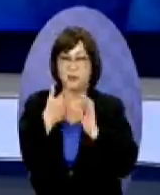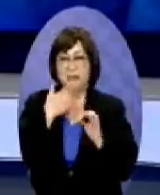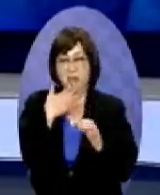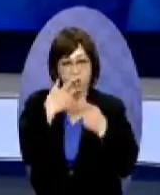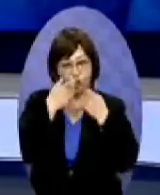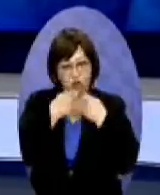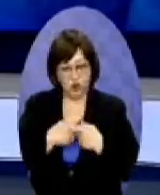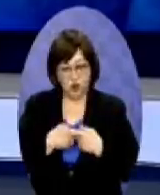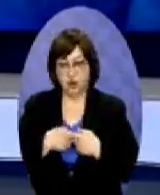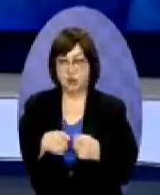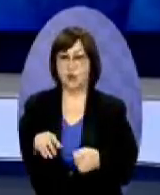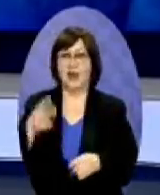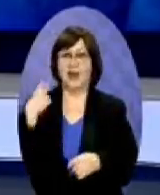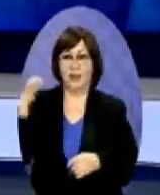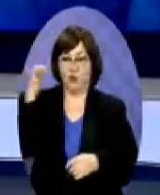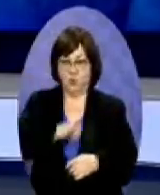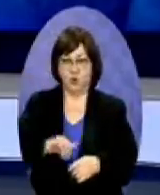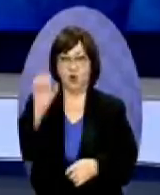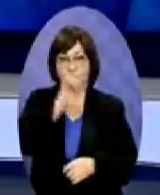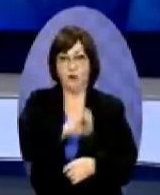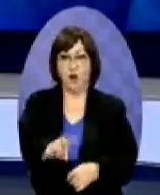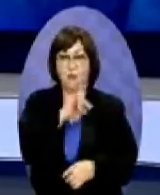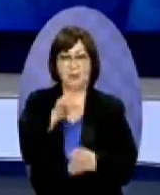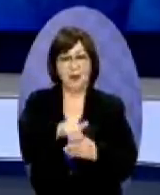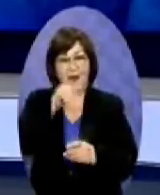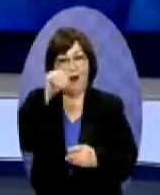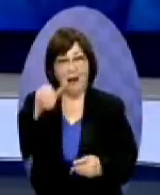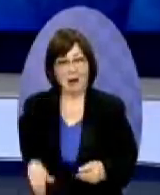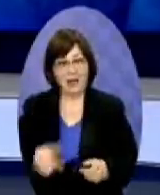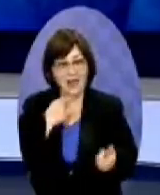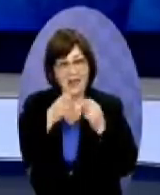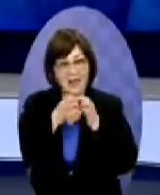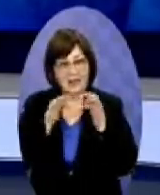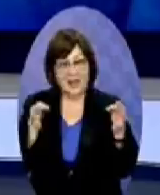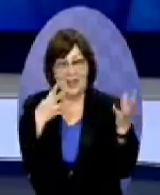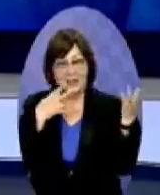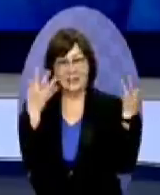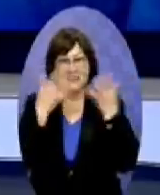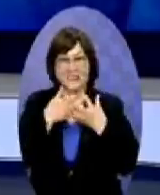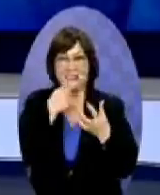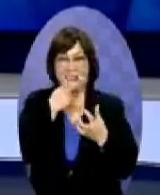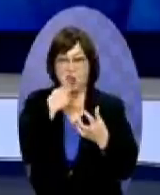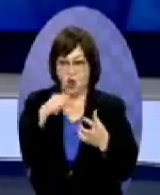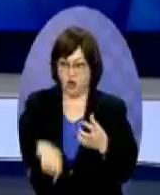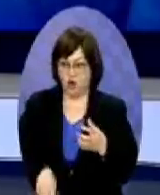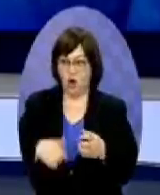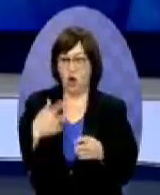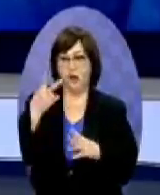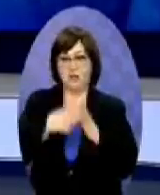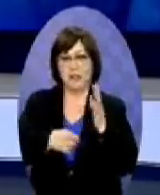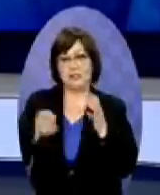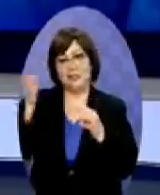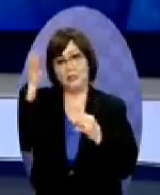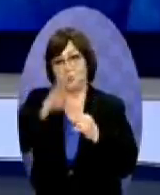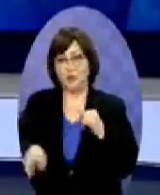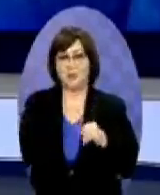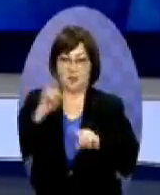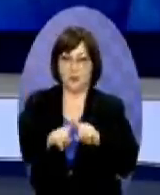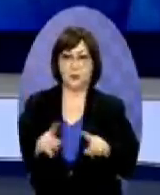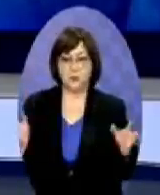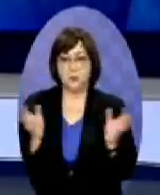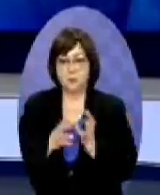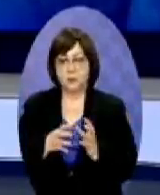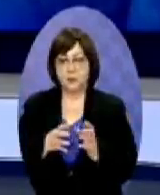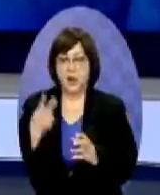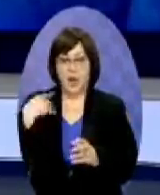Британи Европын холбооноос гарах хилэлцээг ахиулж чадсангүй харин энэ сард дахин уулзахаар тохиролцоонд хүрчээ. Их Британийн парламент өнгөрсөн онд Европын